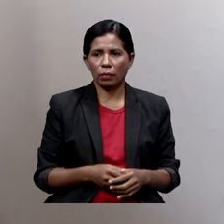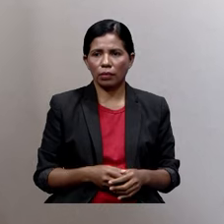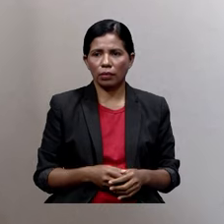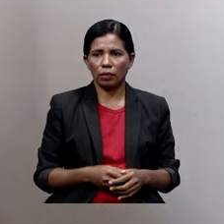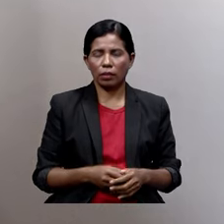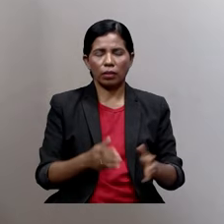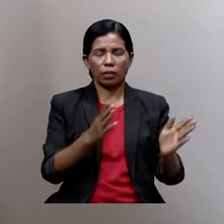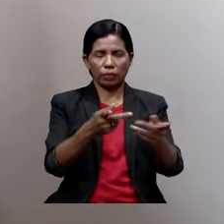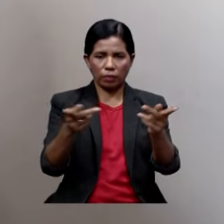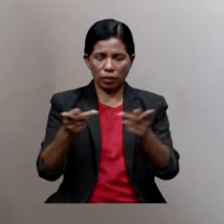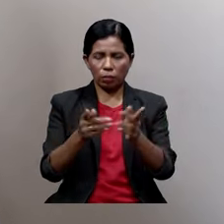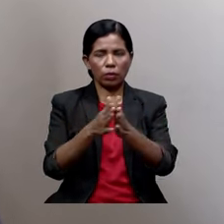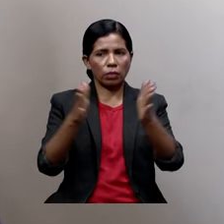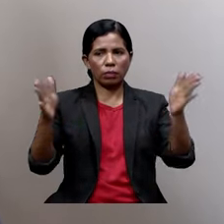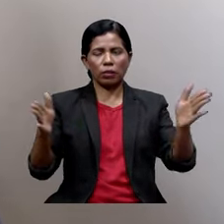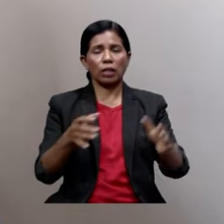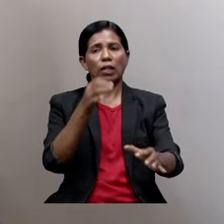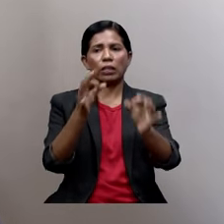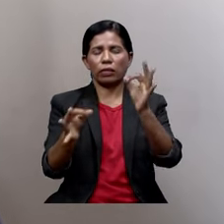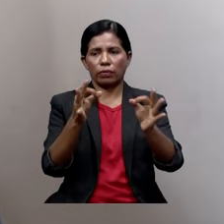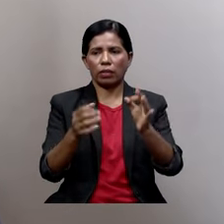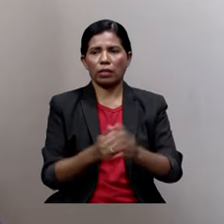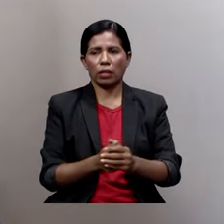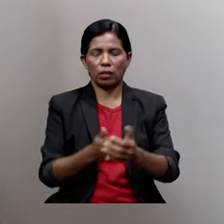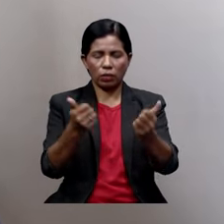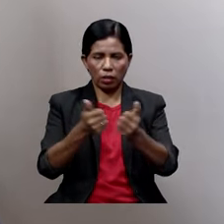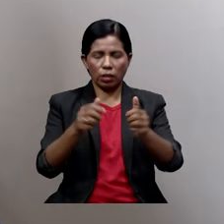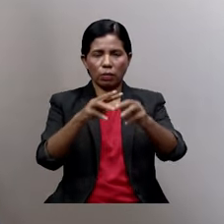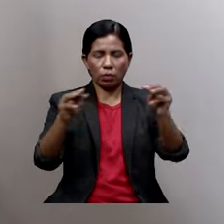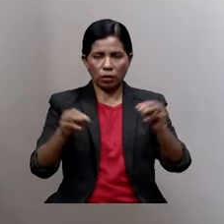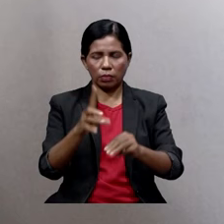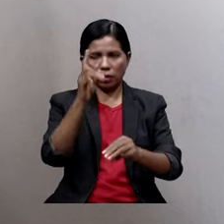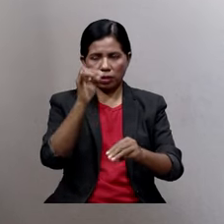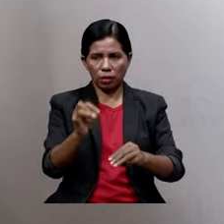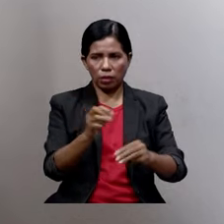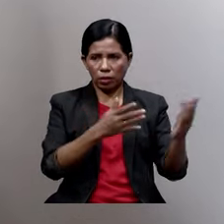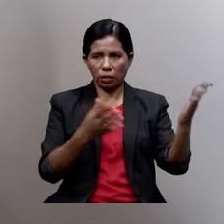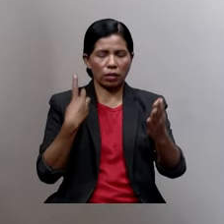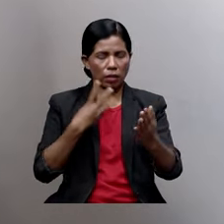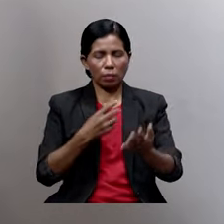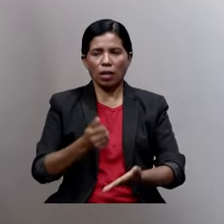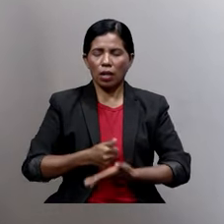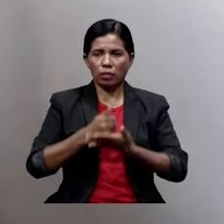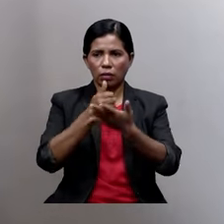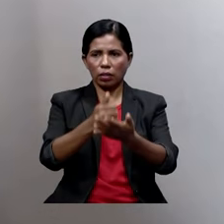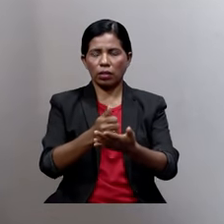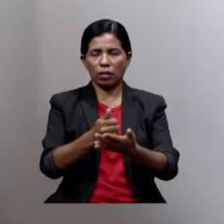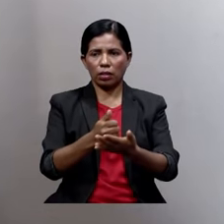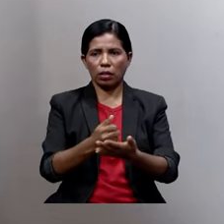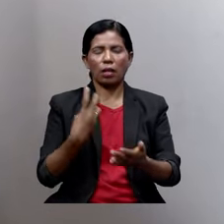ela, ini we kare. Atra musi kiri luria matam ini ami atene. Atene